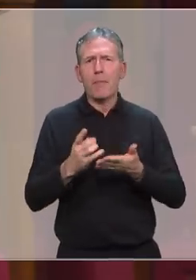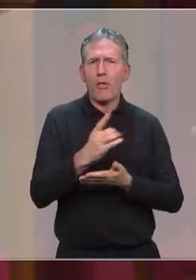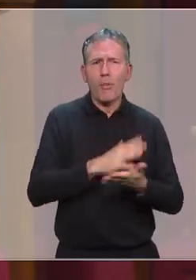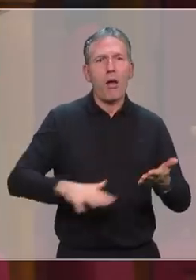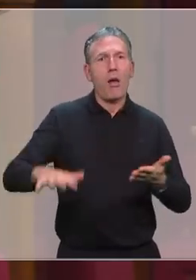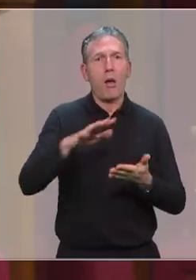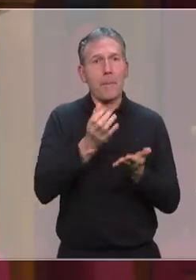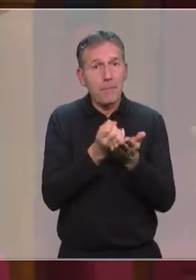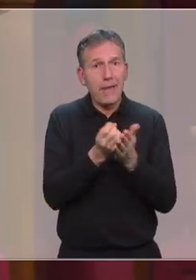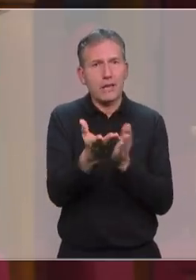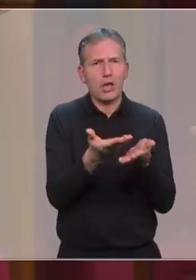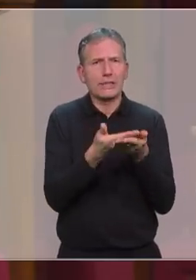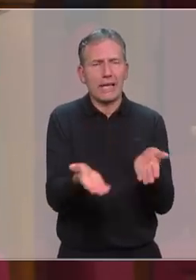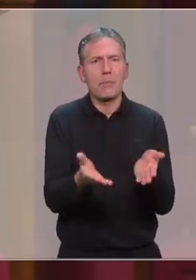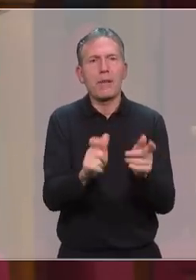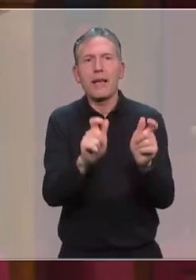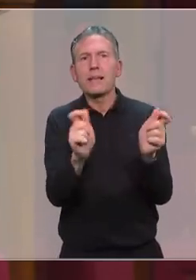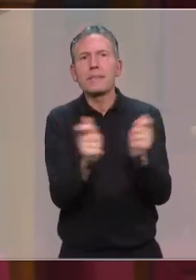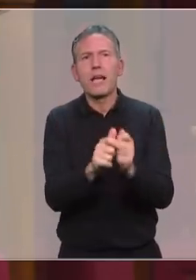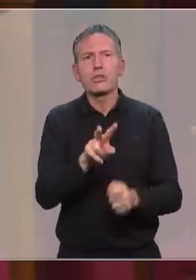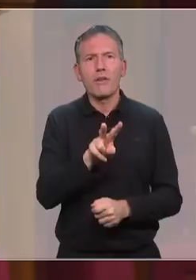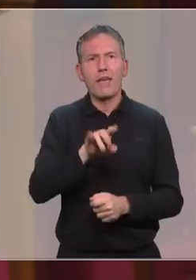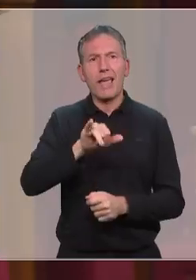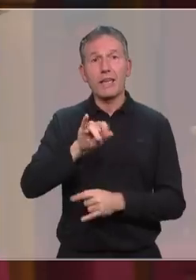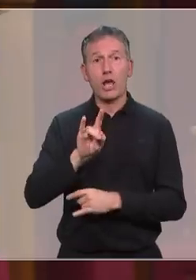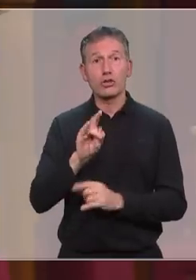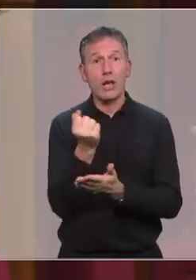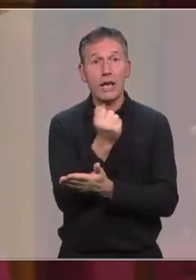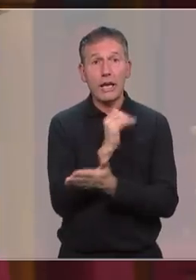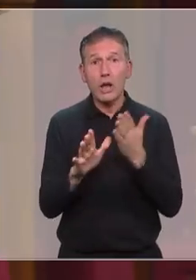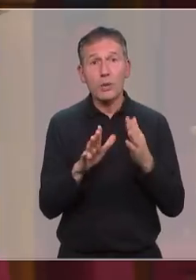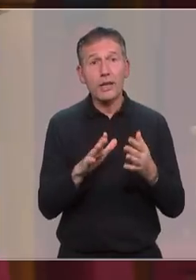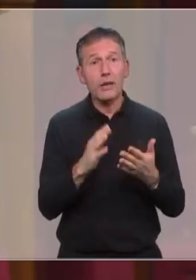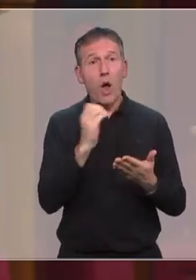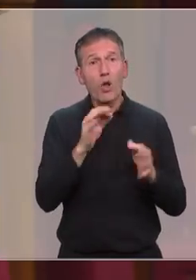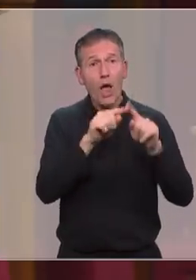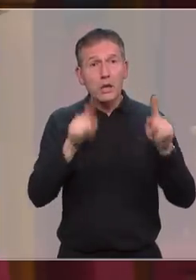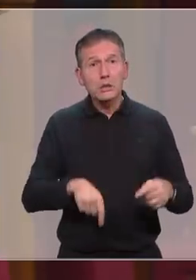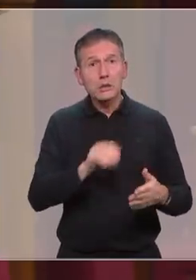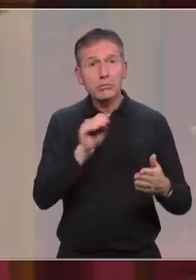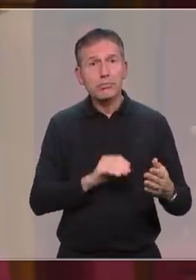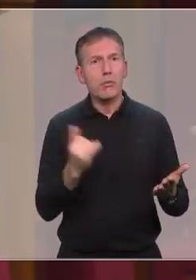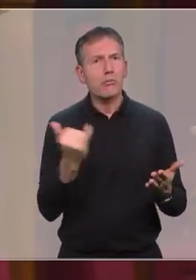simple. Le dépistage du VIH est gratuit et sans ordonnance. Soutenons nos associations,